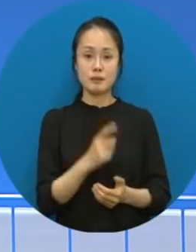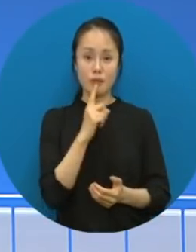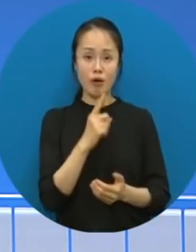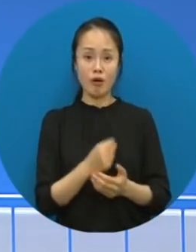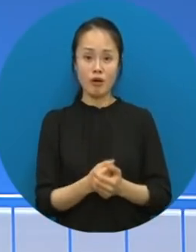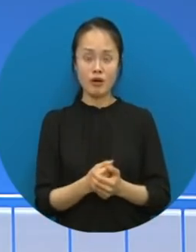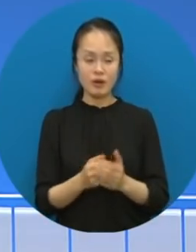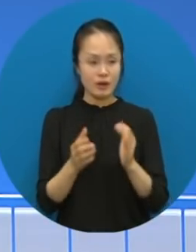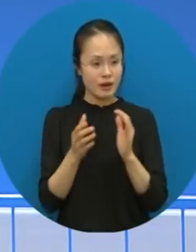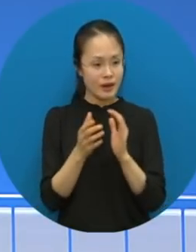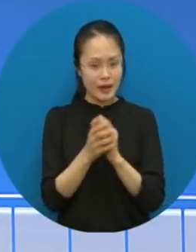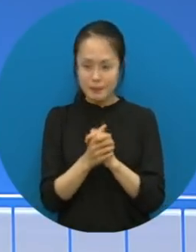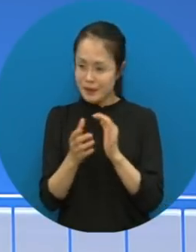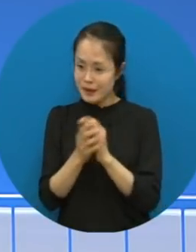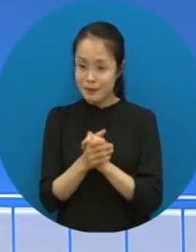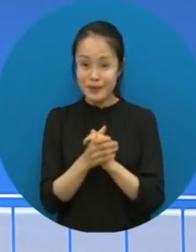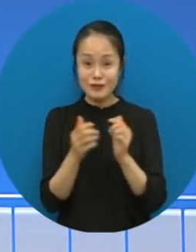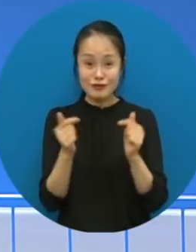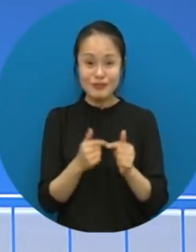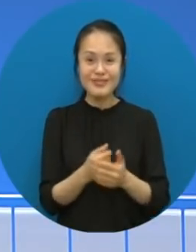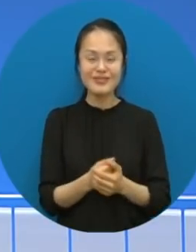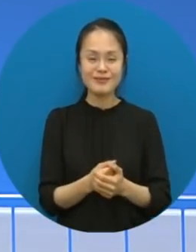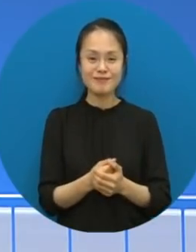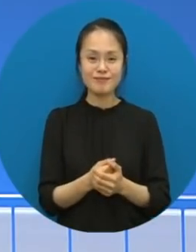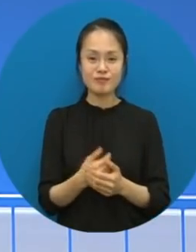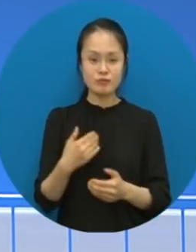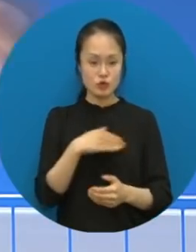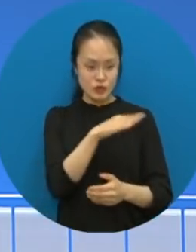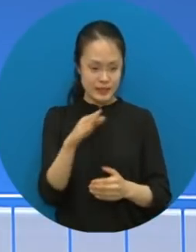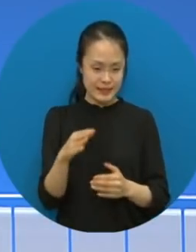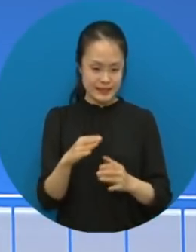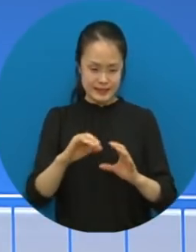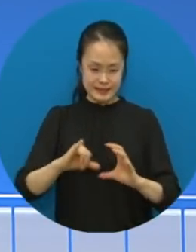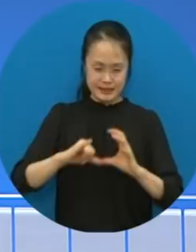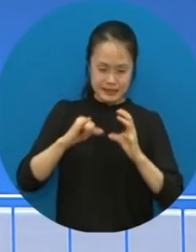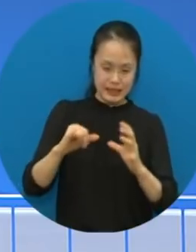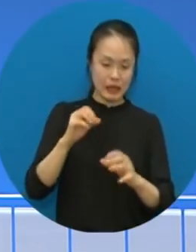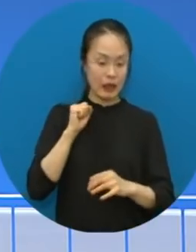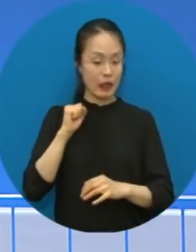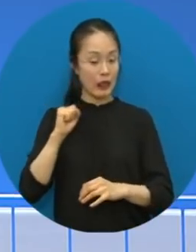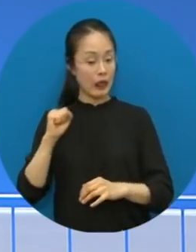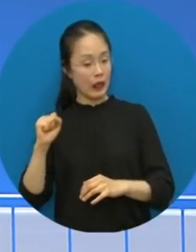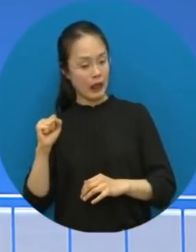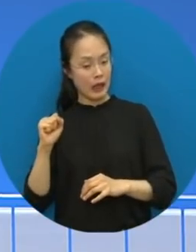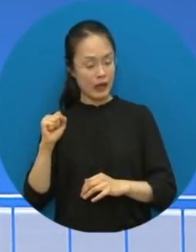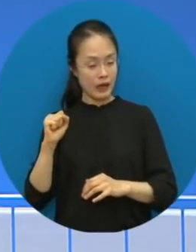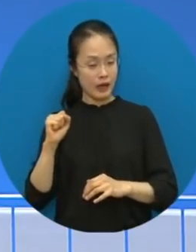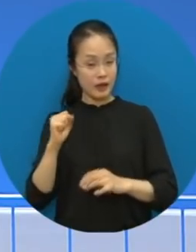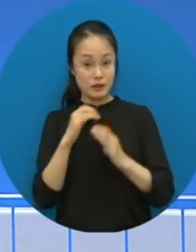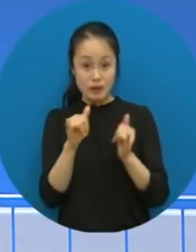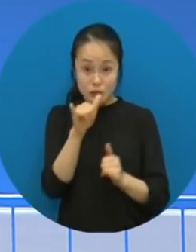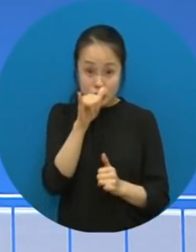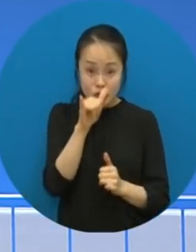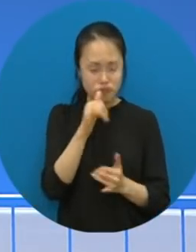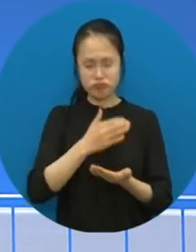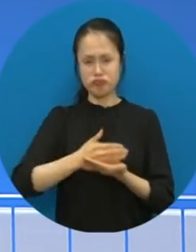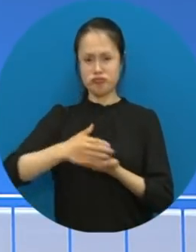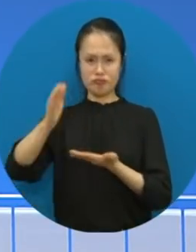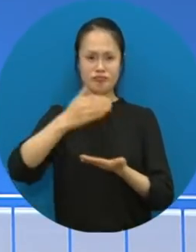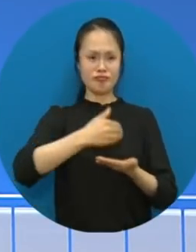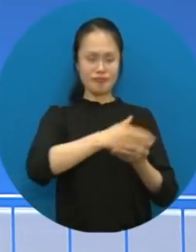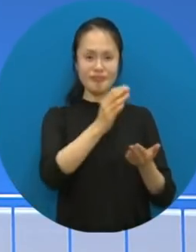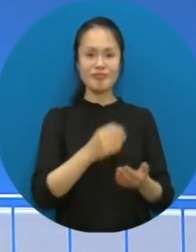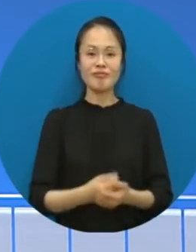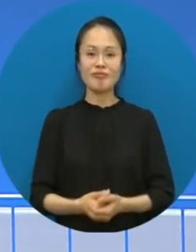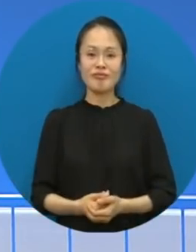네. 우리 가운데 아직도 세상에 미련이 있는 사람은 가라 하십니다. 우리들 가운데 아직